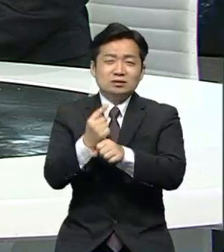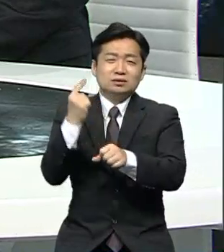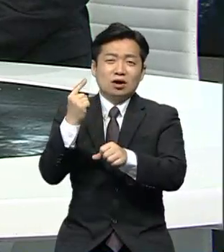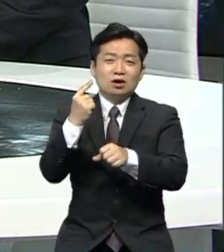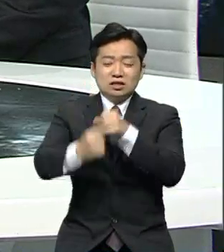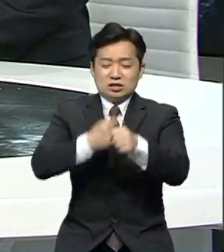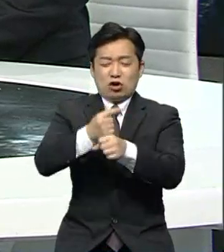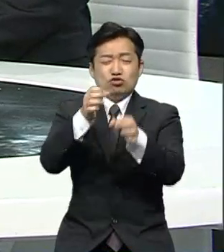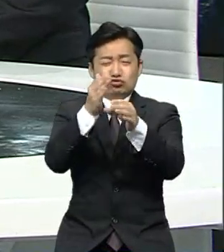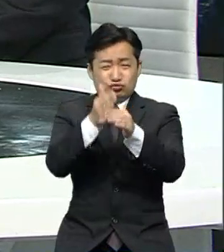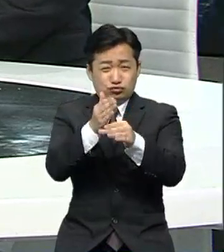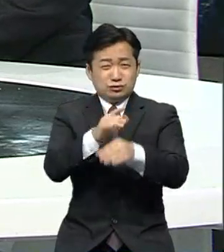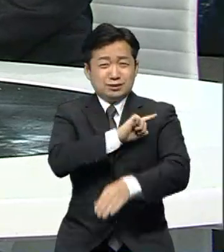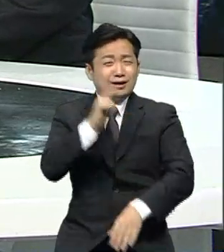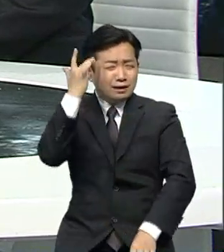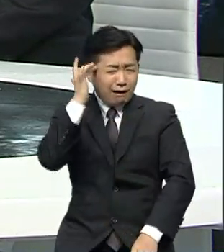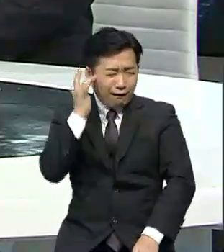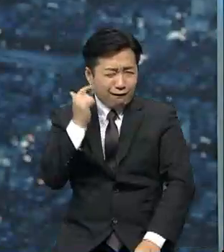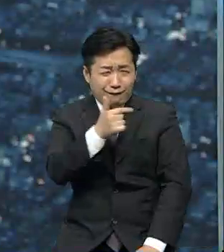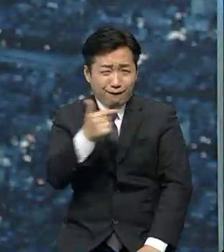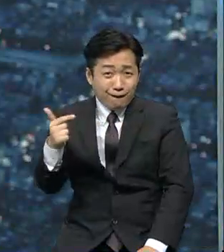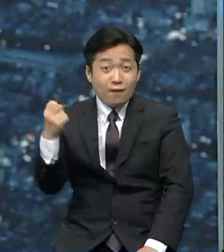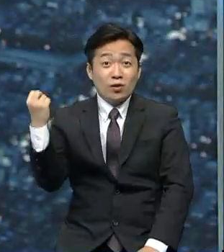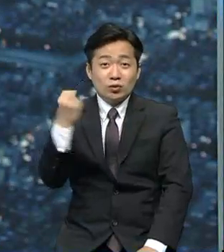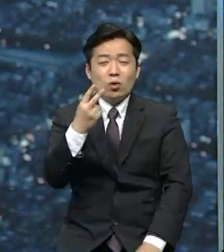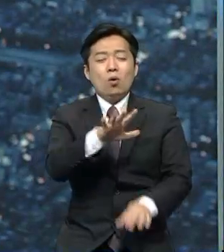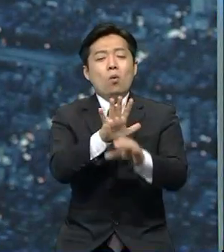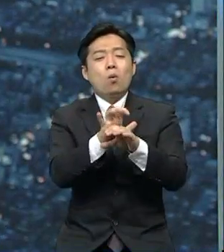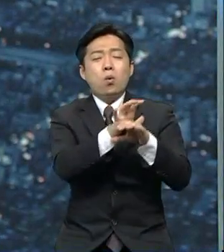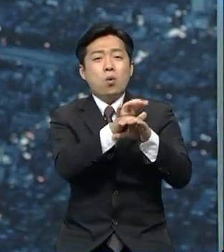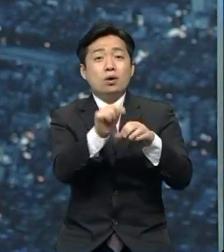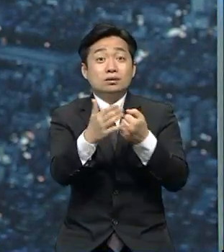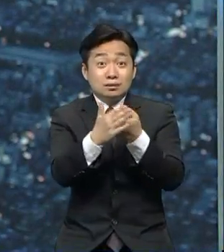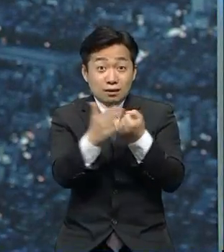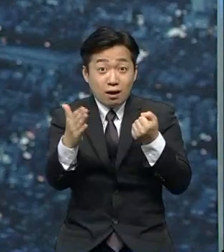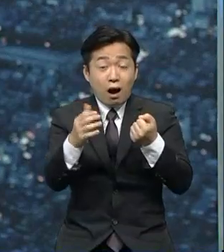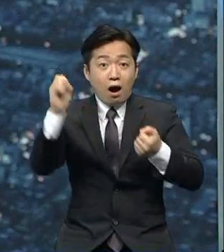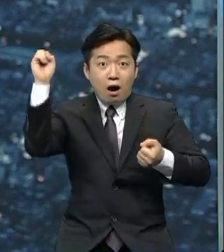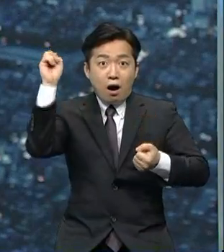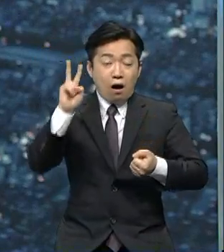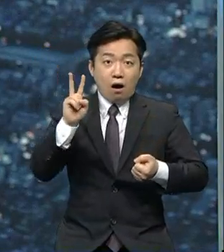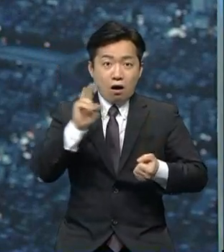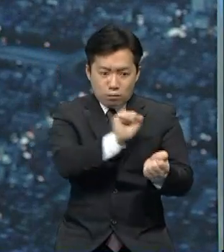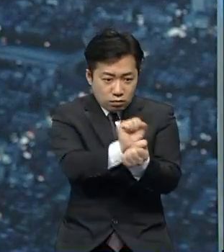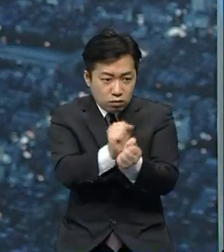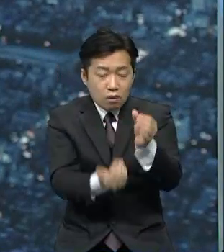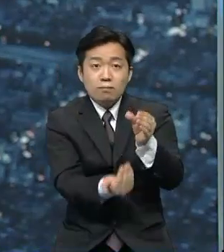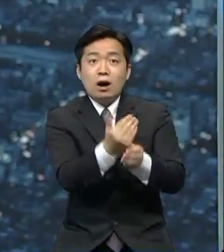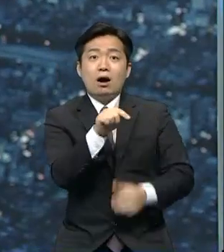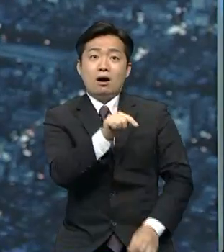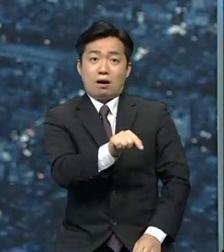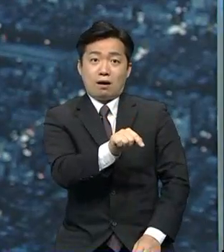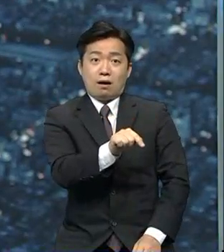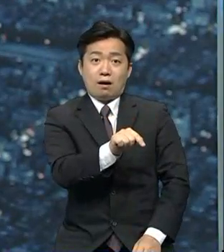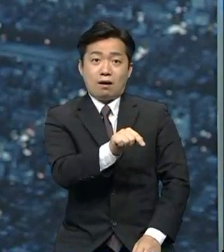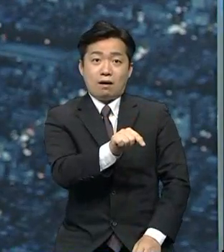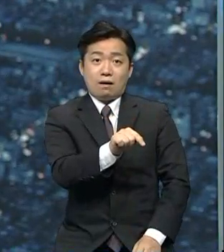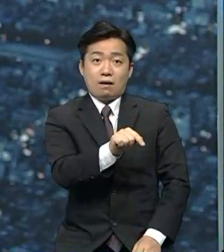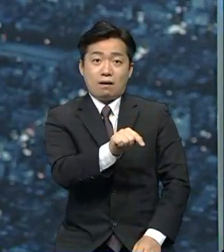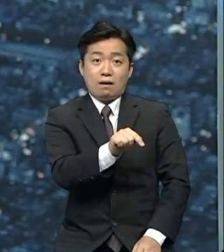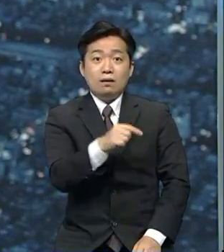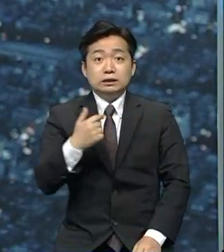가장 긴장이 되는 날인데다가 네. 게다가 코로나로 인해서 갑작스러운 이런 코로나로 또 이런 갑작스러운 코로나로